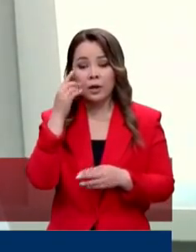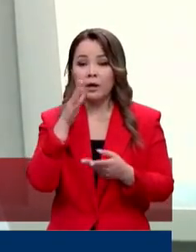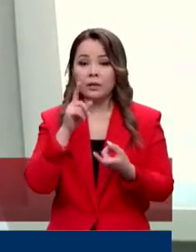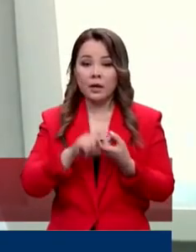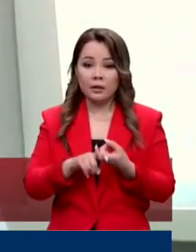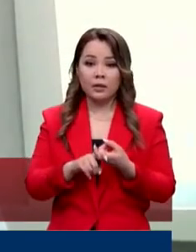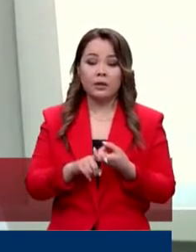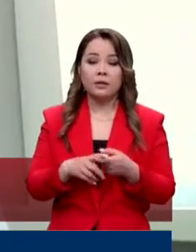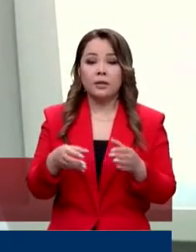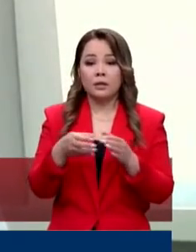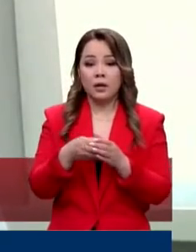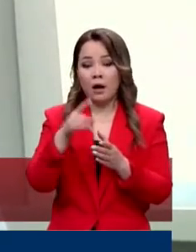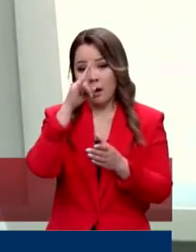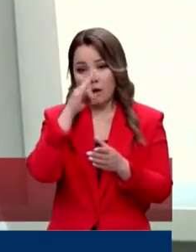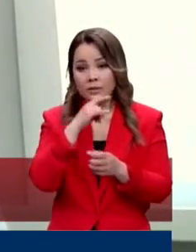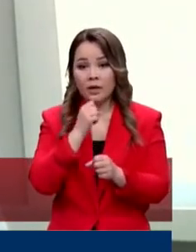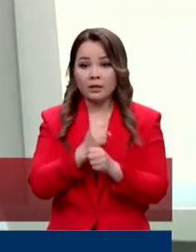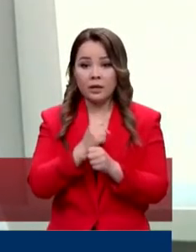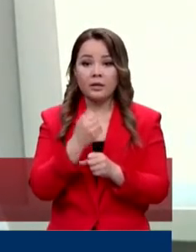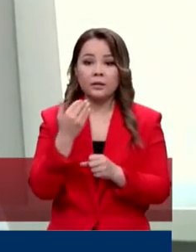кезде дедоларизация деген Қазақстанда